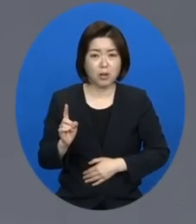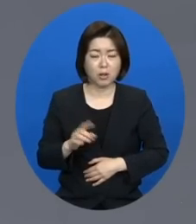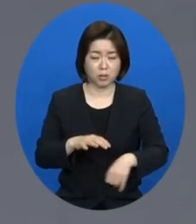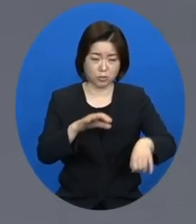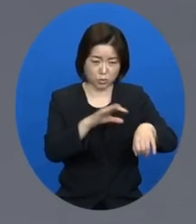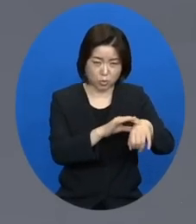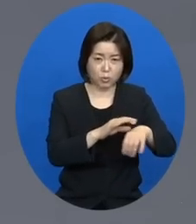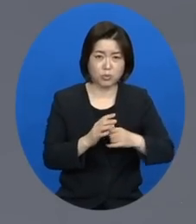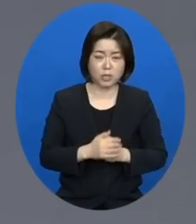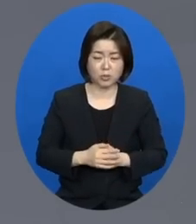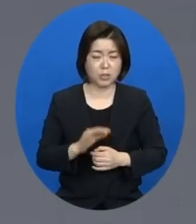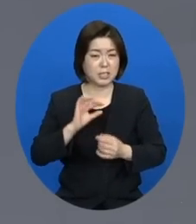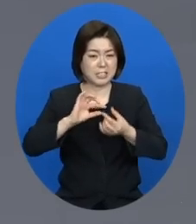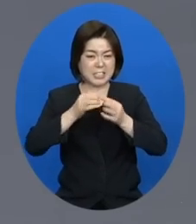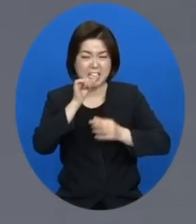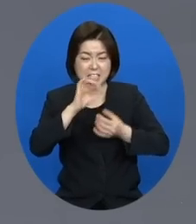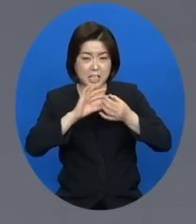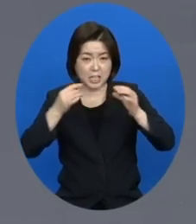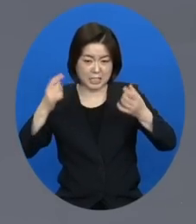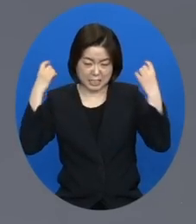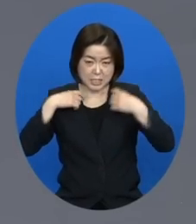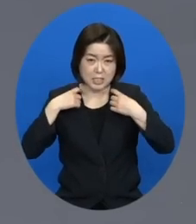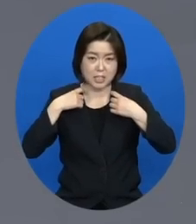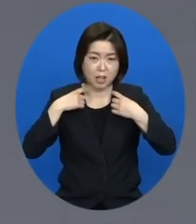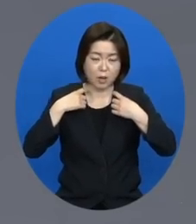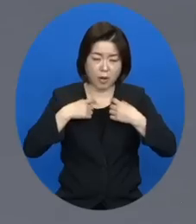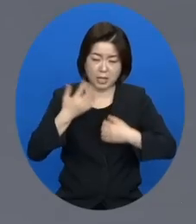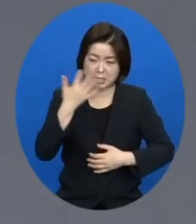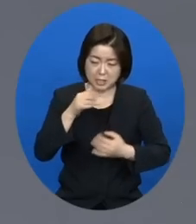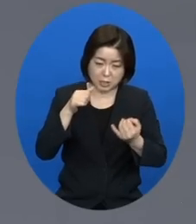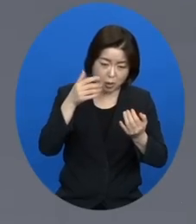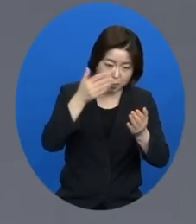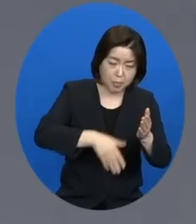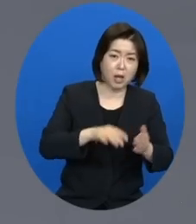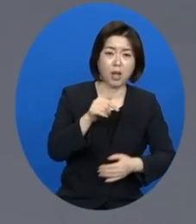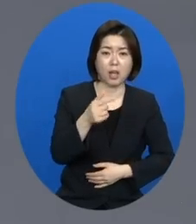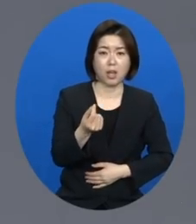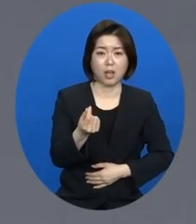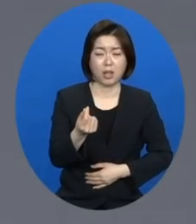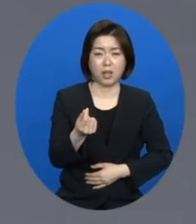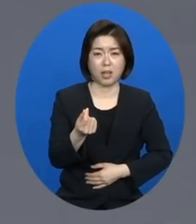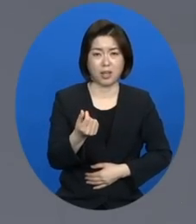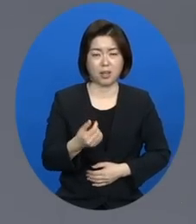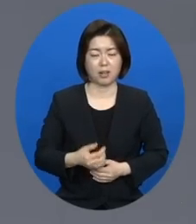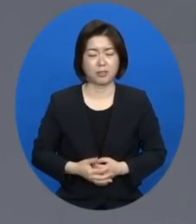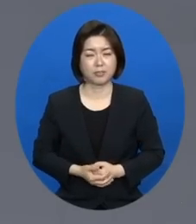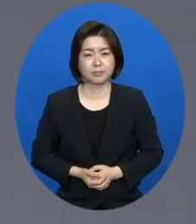족쇄요 쇠사슬이요 성폭행 미수범입니다.